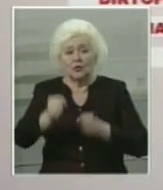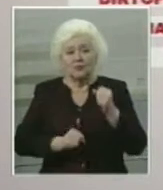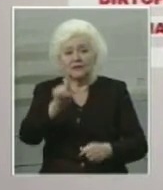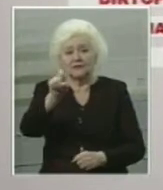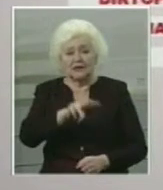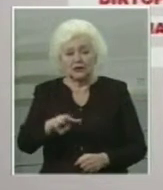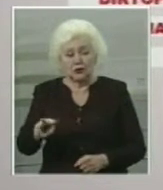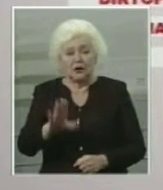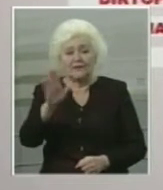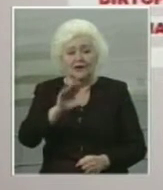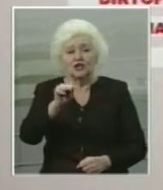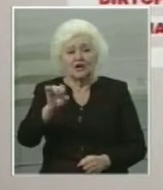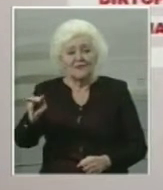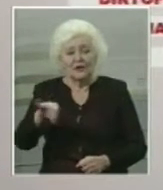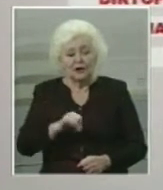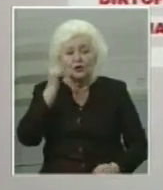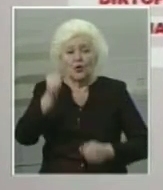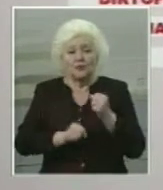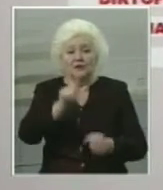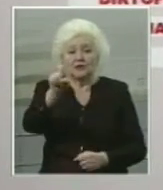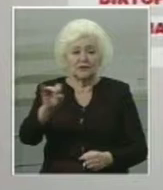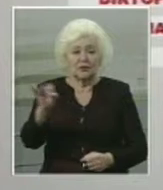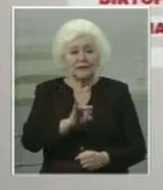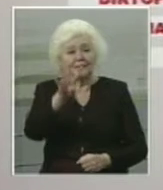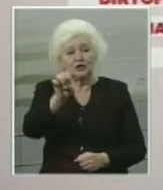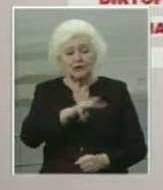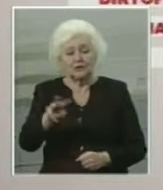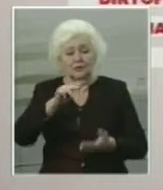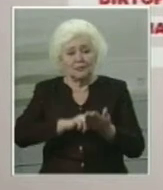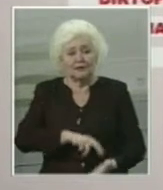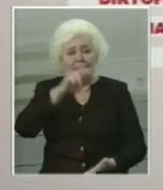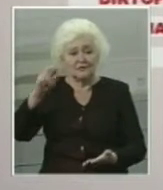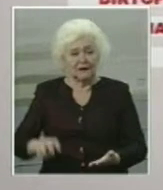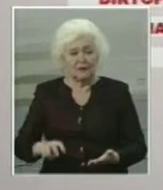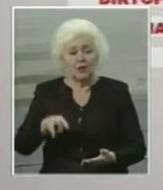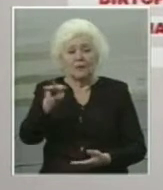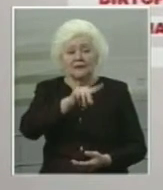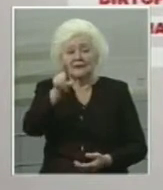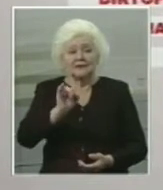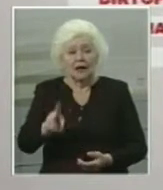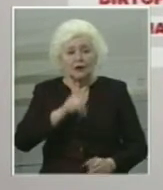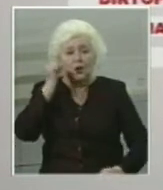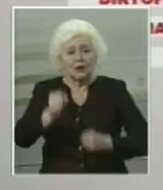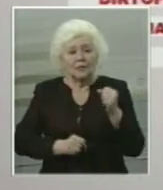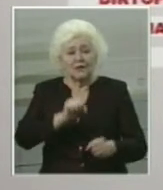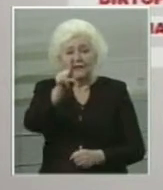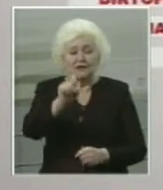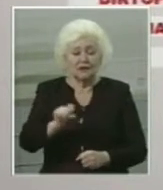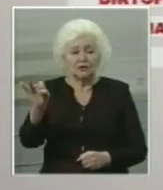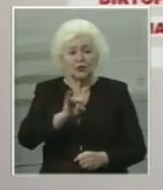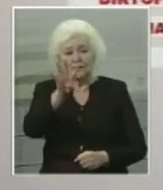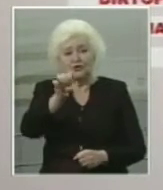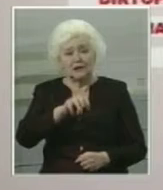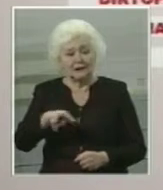метрів. Вікторія Живило – біг на 100 та 400 метрів стрибки. Максим Затолока – біг на 100 та 400